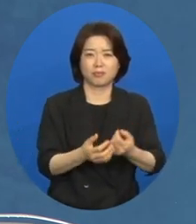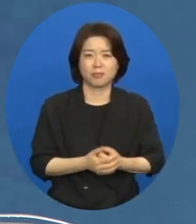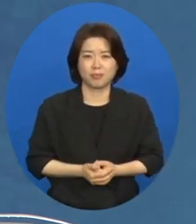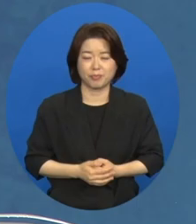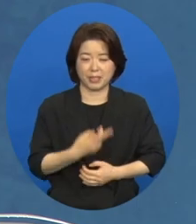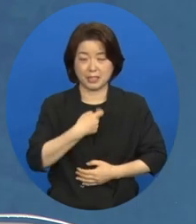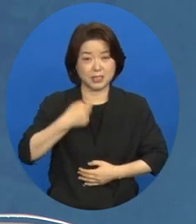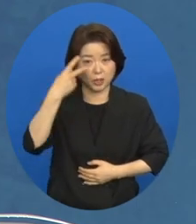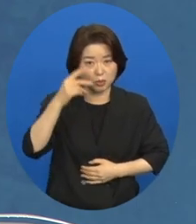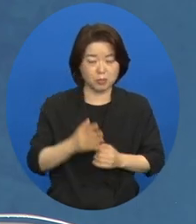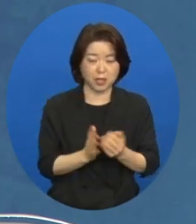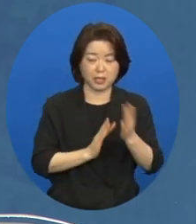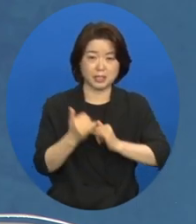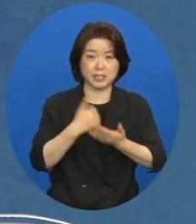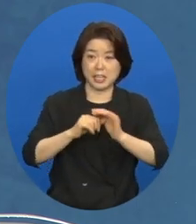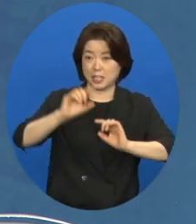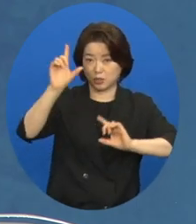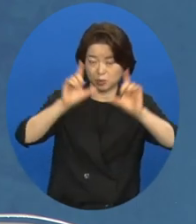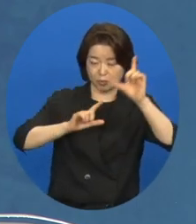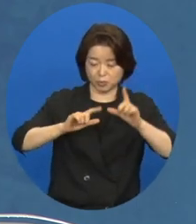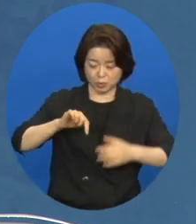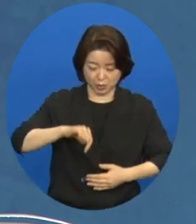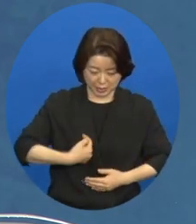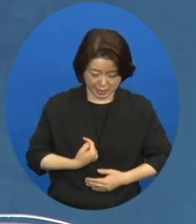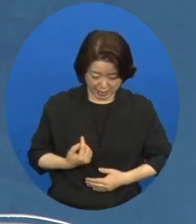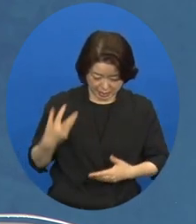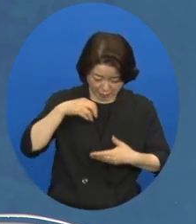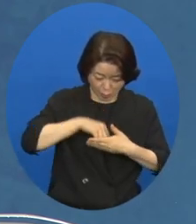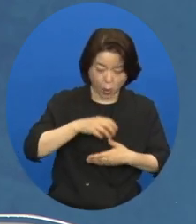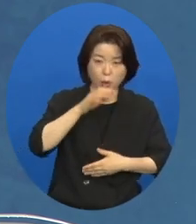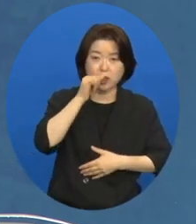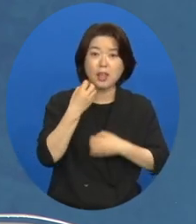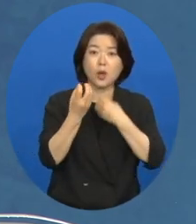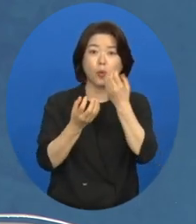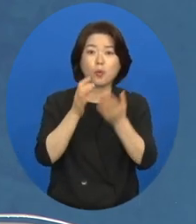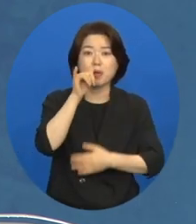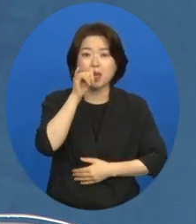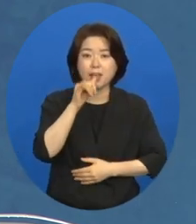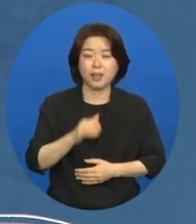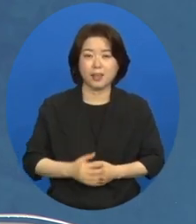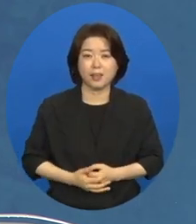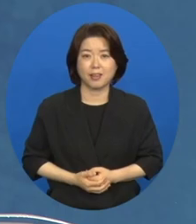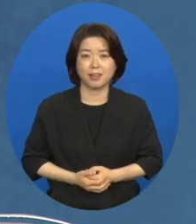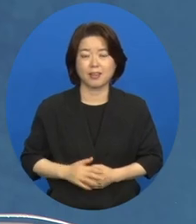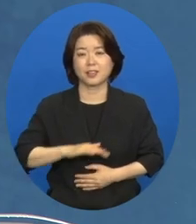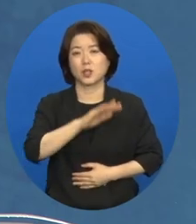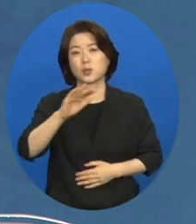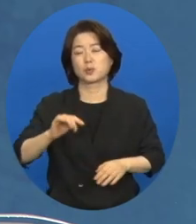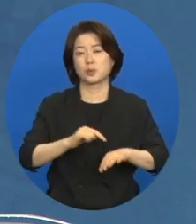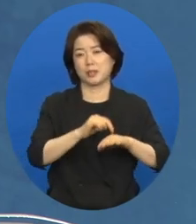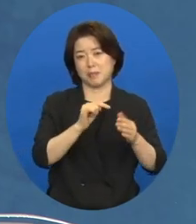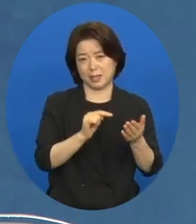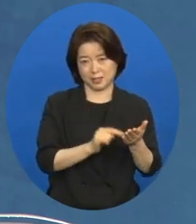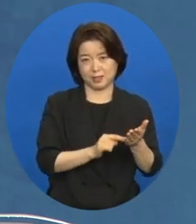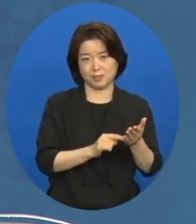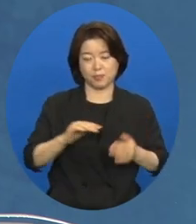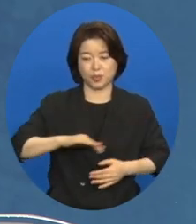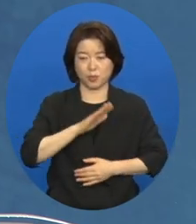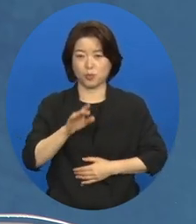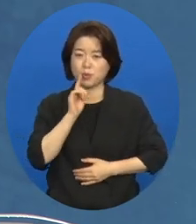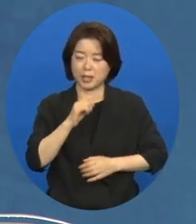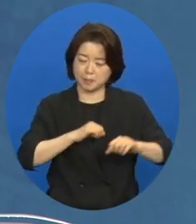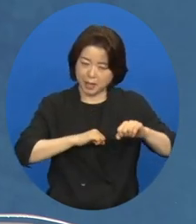사도 바울은 예수의 흔적이 자기에게 있다라고 고백했는데 우리 마음, 우리의